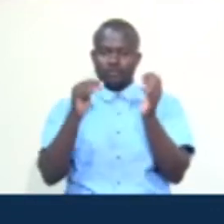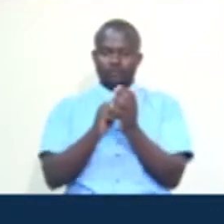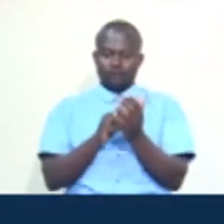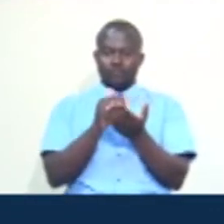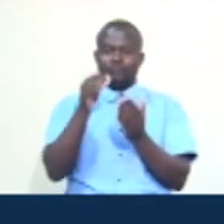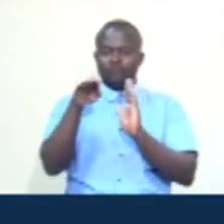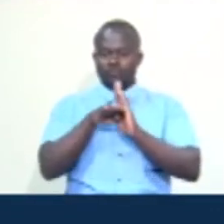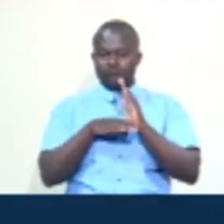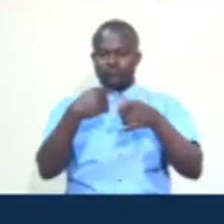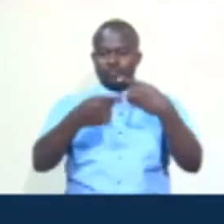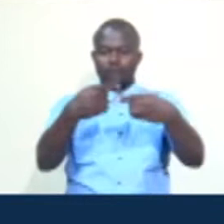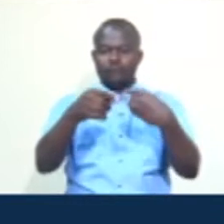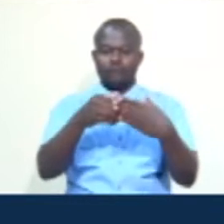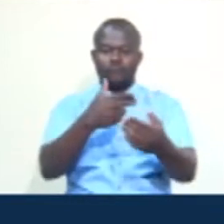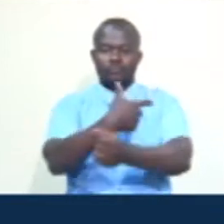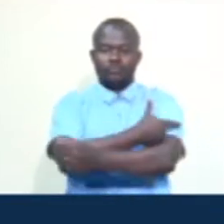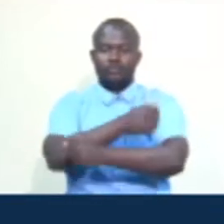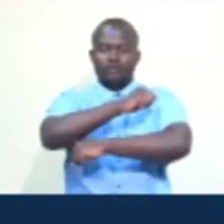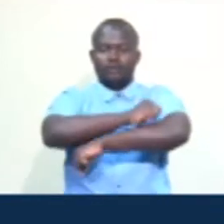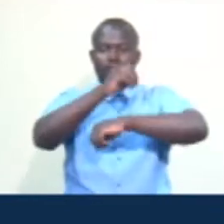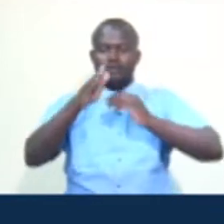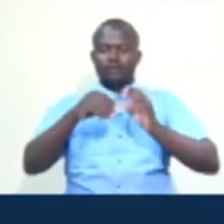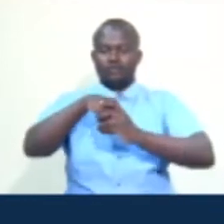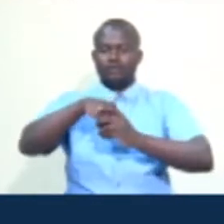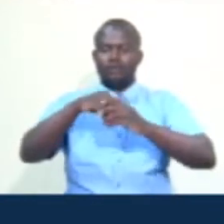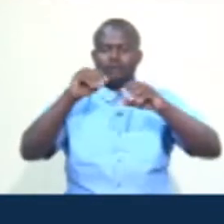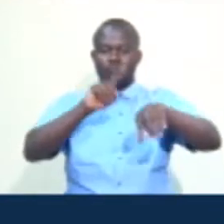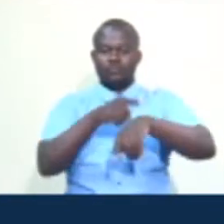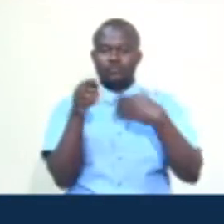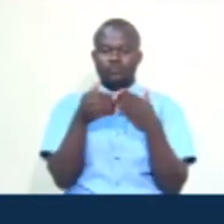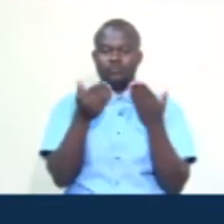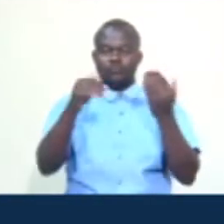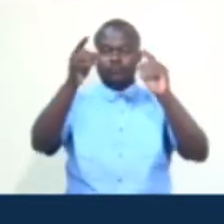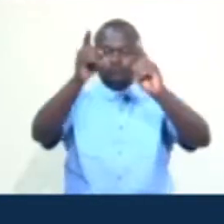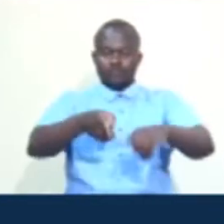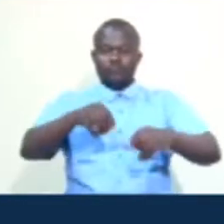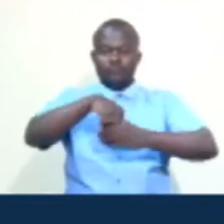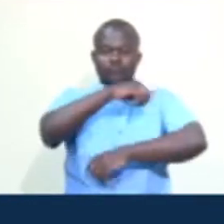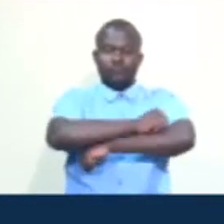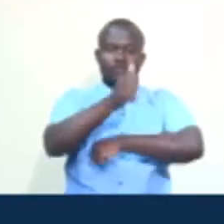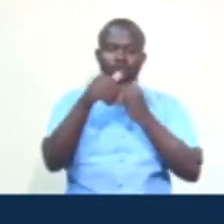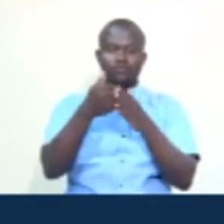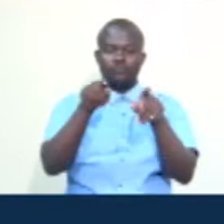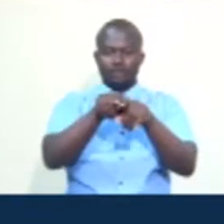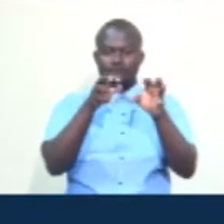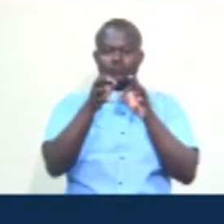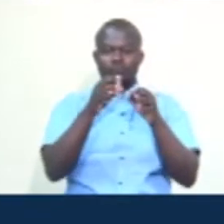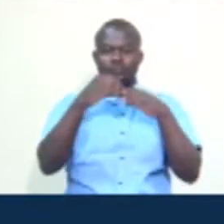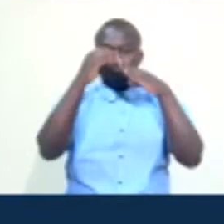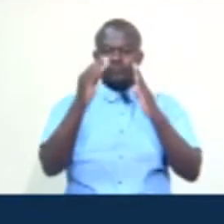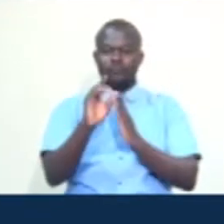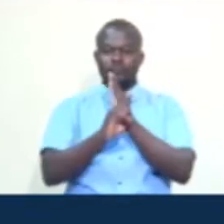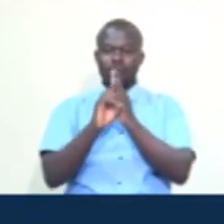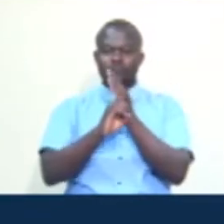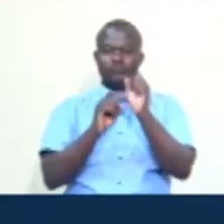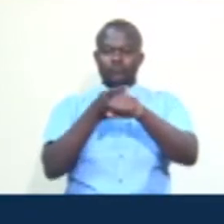hari na gahunda yo gukomeza gukingirira abanyeshuri ku mashuri mu gihe bazaba bageze ku bigo byabo nk'uko bigarukwaho n'umuyobozi w'akarere